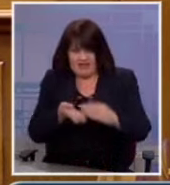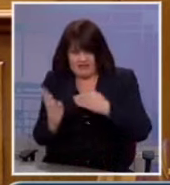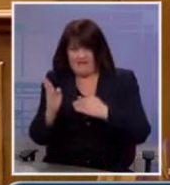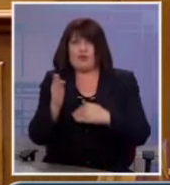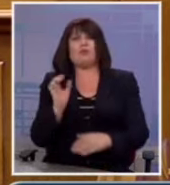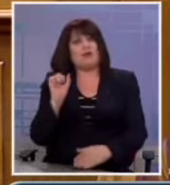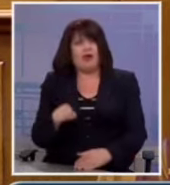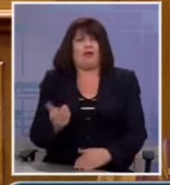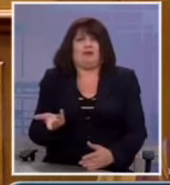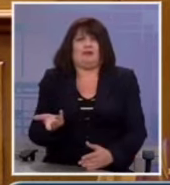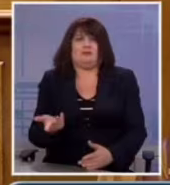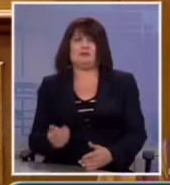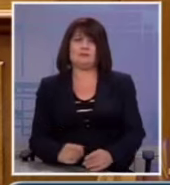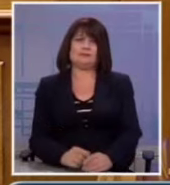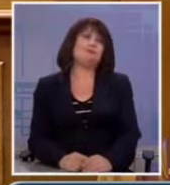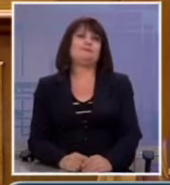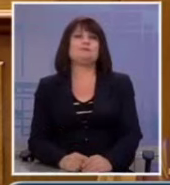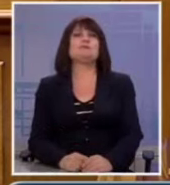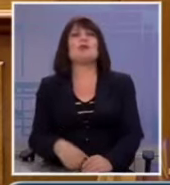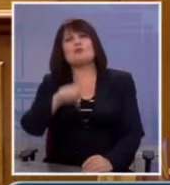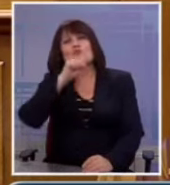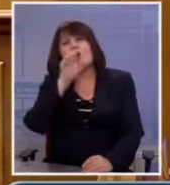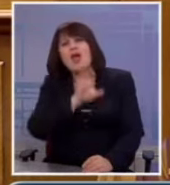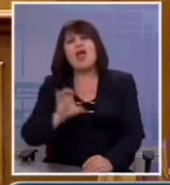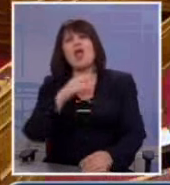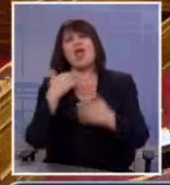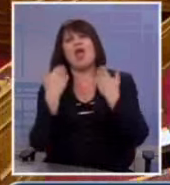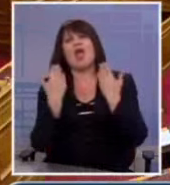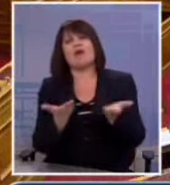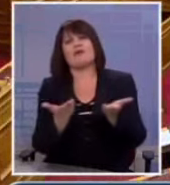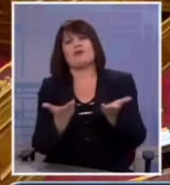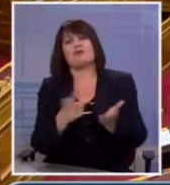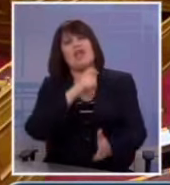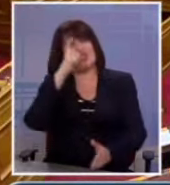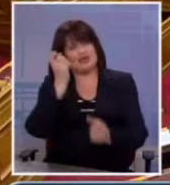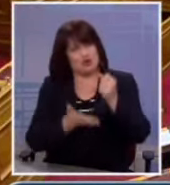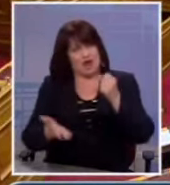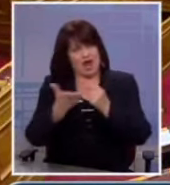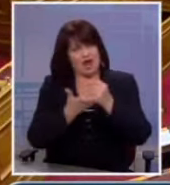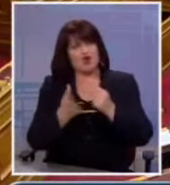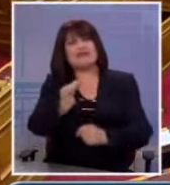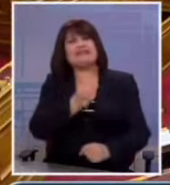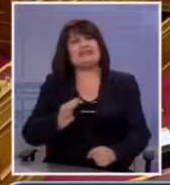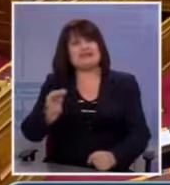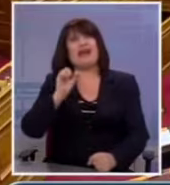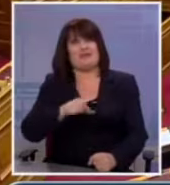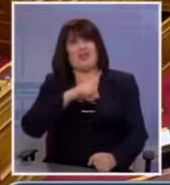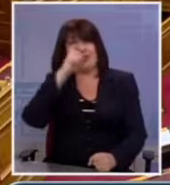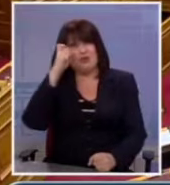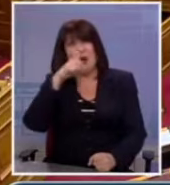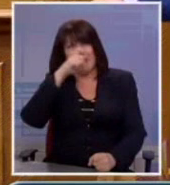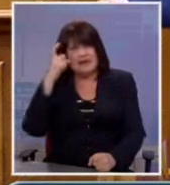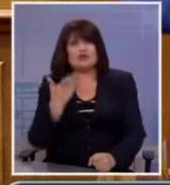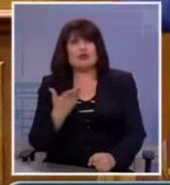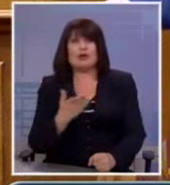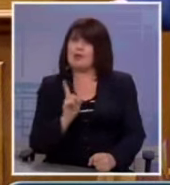ναι. Για την Ευρώπη γίνονται αυτά. Για την Ευρώπη θα περάσουν δύσκολα οι αγρότες, οι νησιώτες.